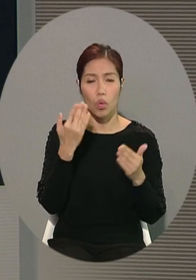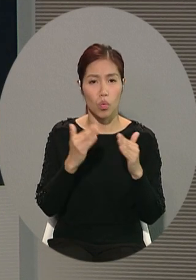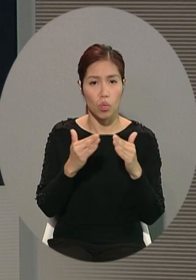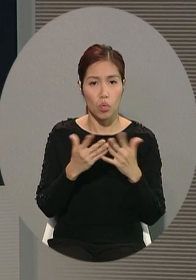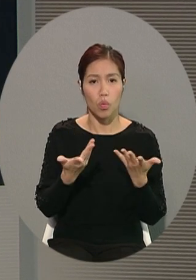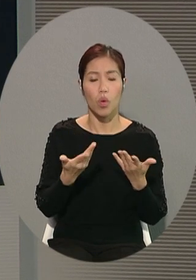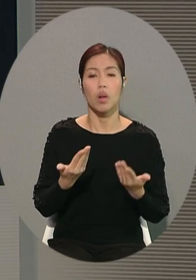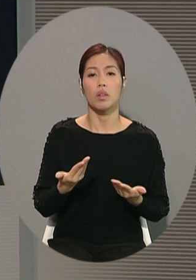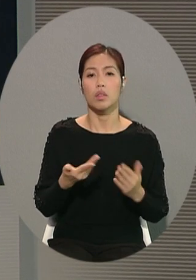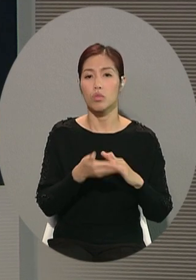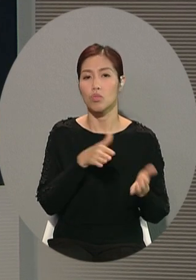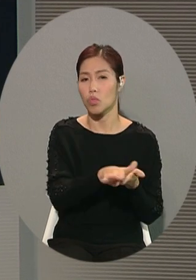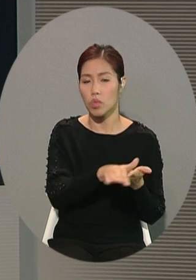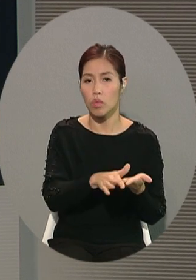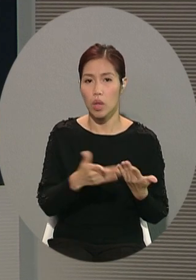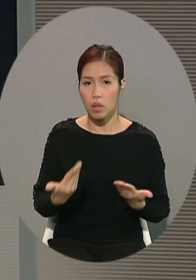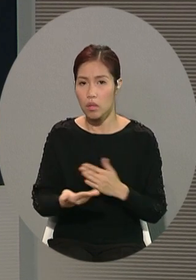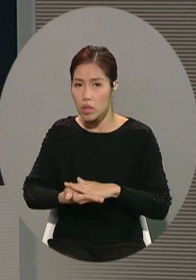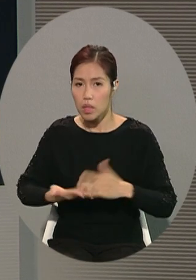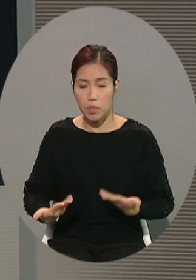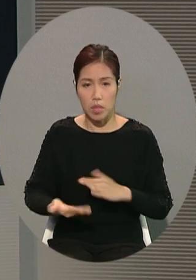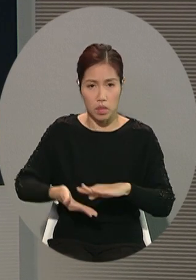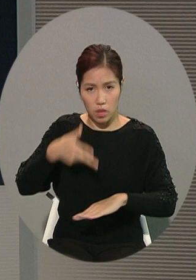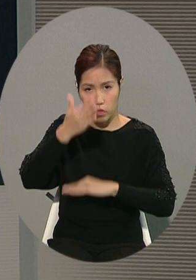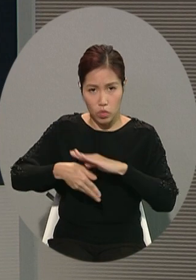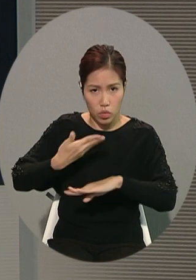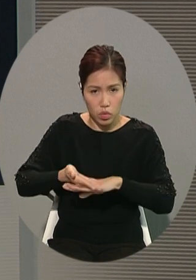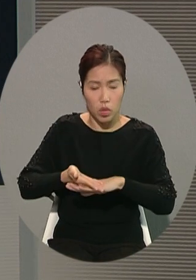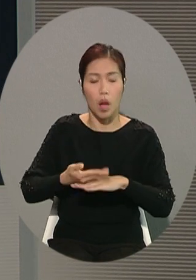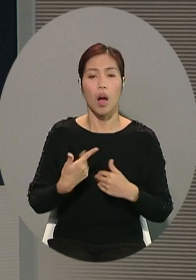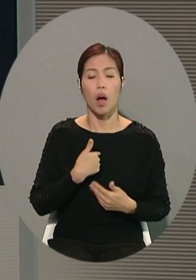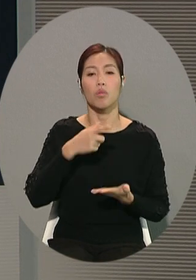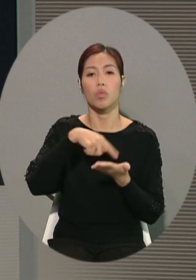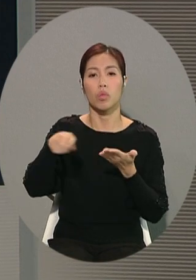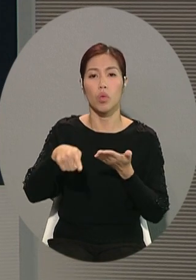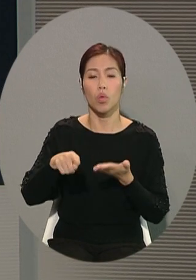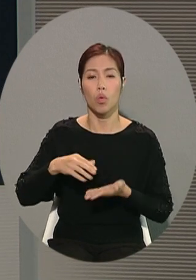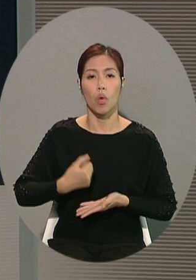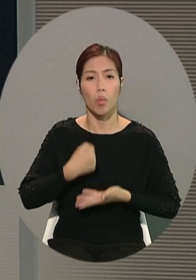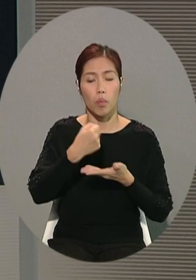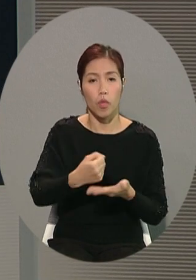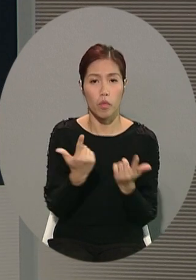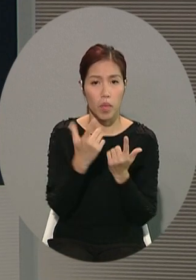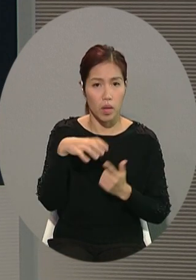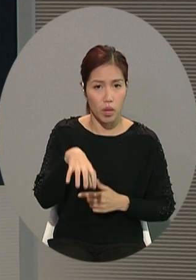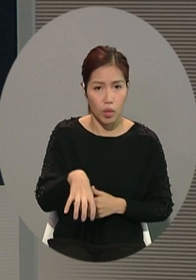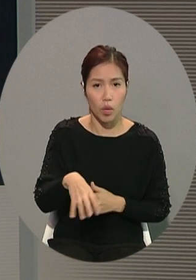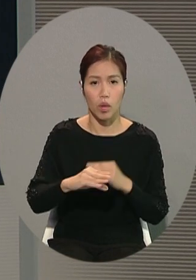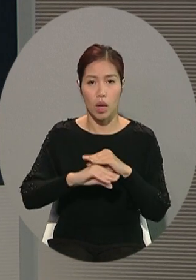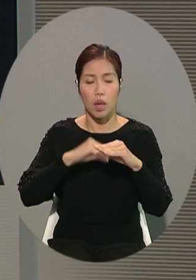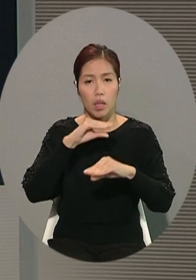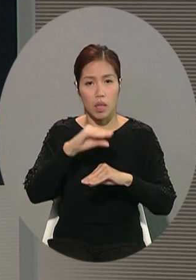重新提出嚟，經過好多年嘅大家爭取啦嚇，終於通過咗個撥款，咁將會咧喺北區嘅嗰度咧興一件咧